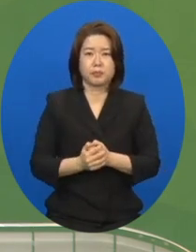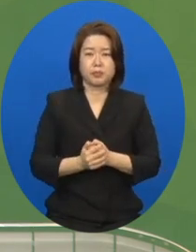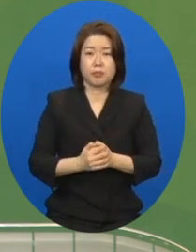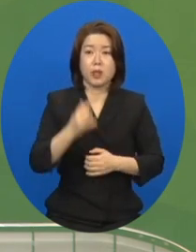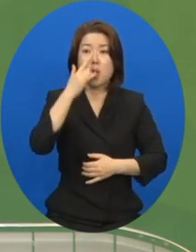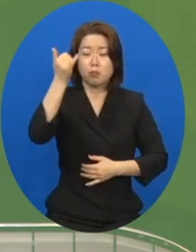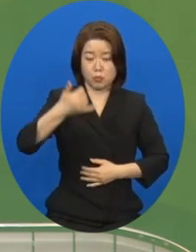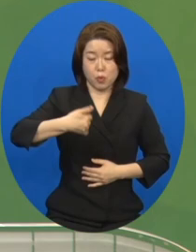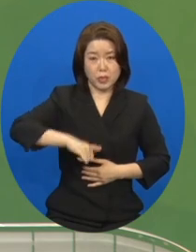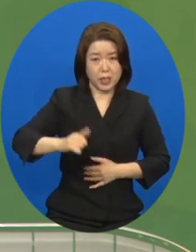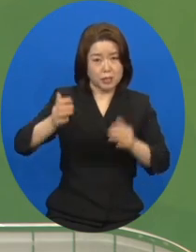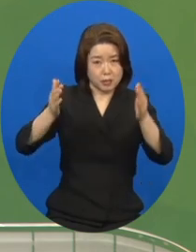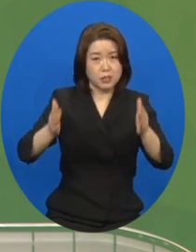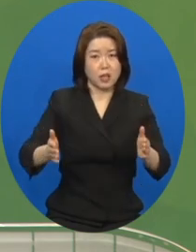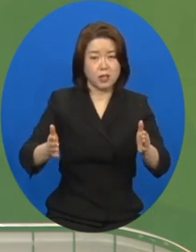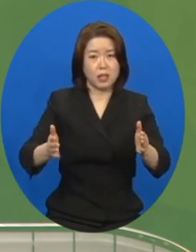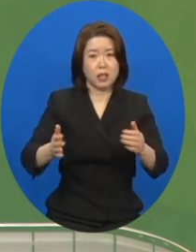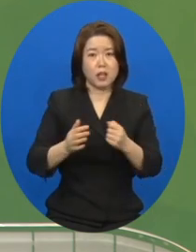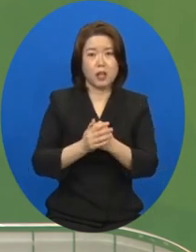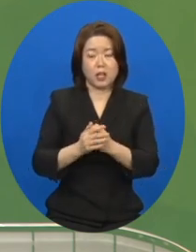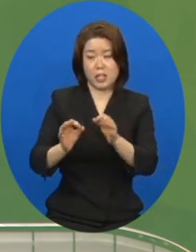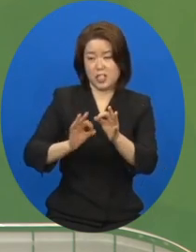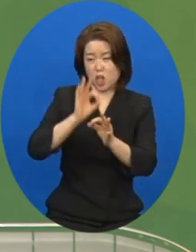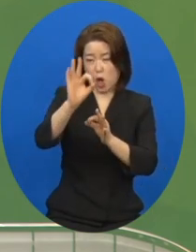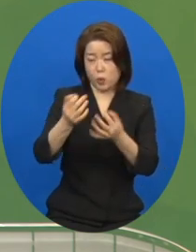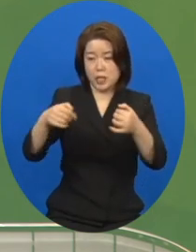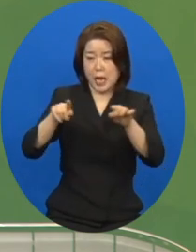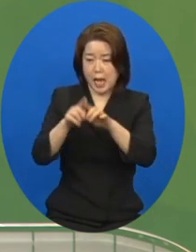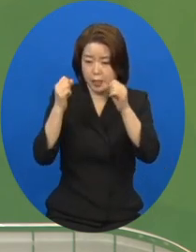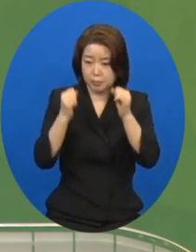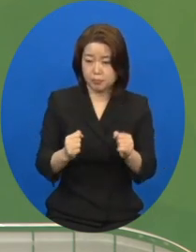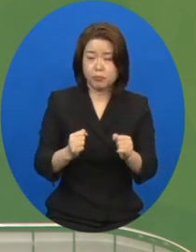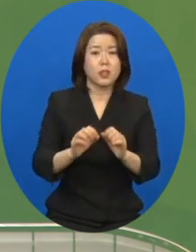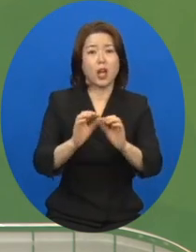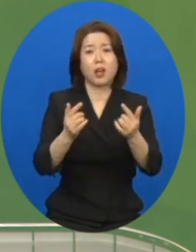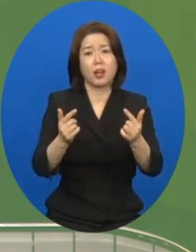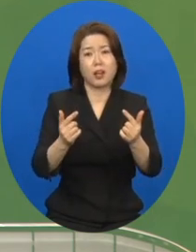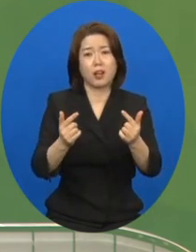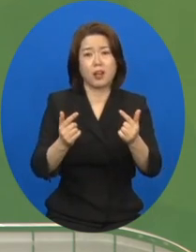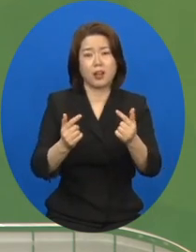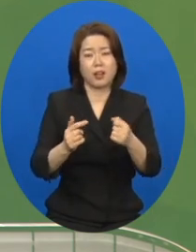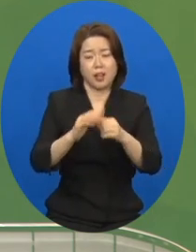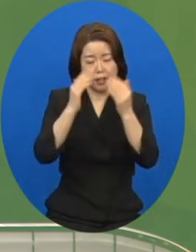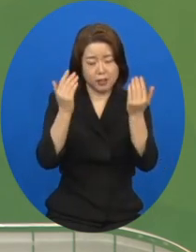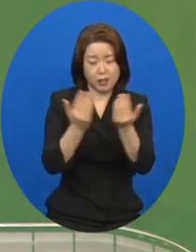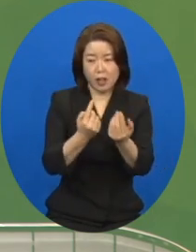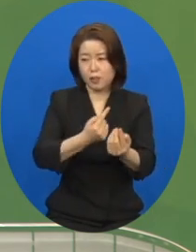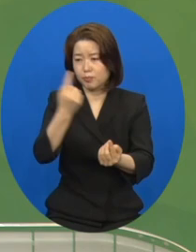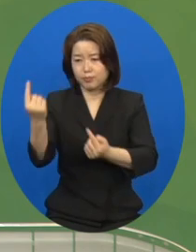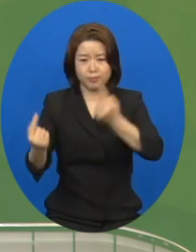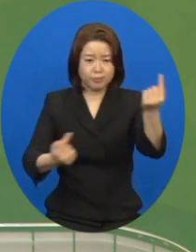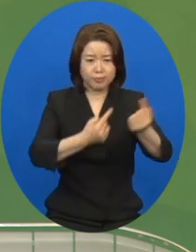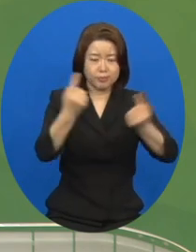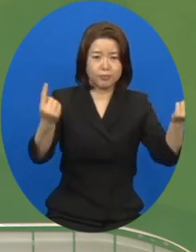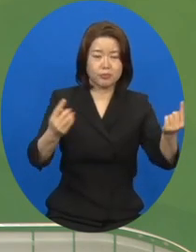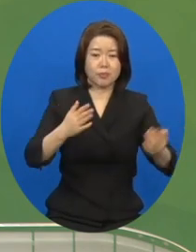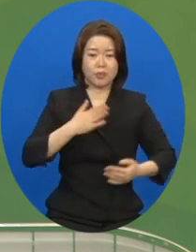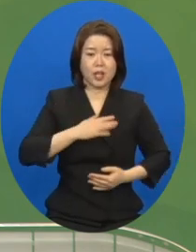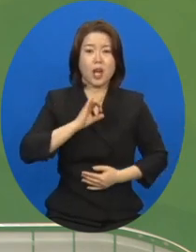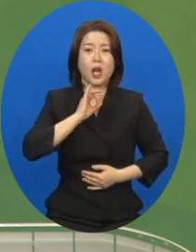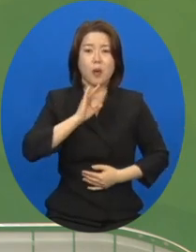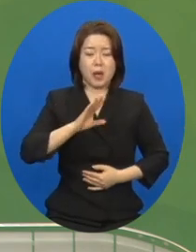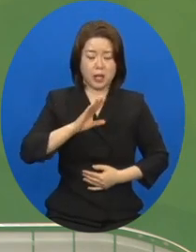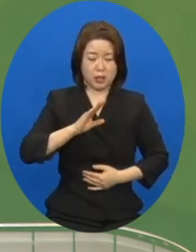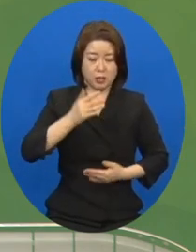부모 자녀 사이에 영원히 함께 있을 수 없어요. 다 떠나고 결국은 나 혼자 남아 있을 때가